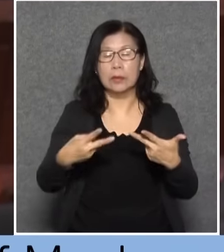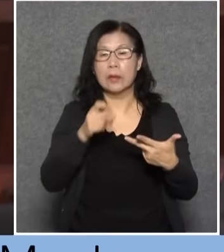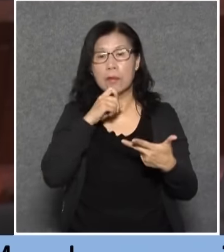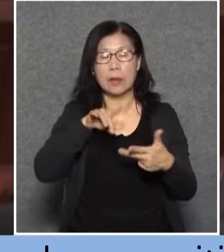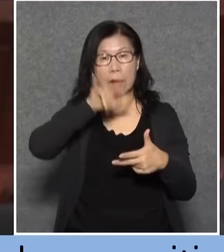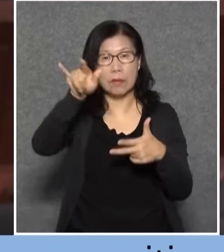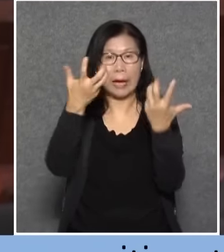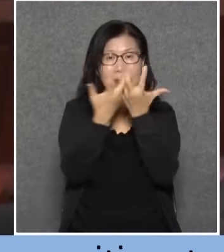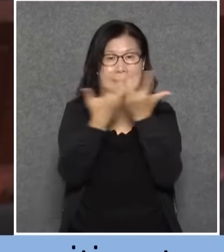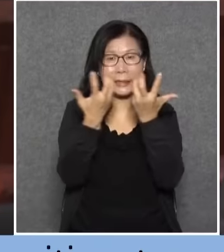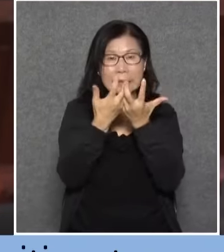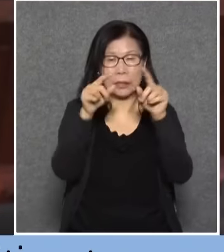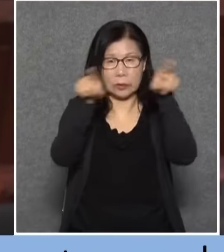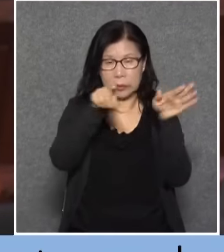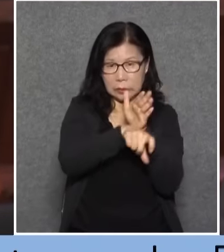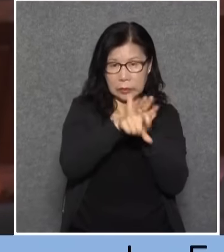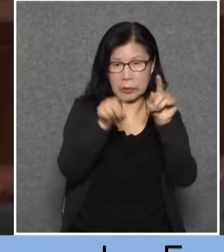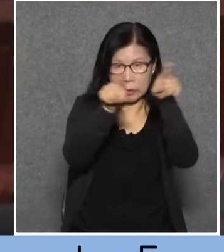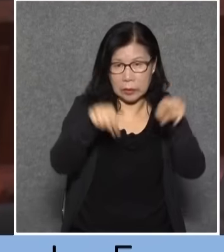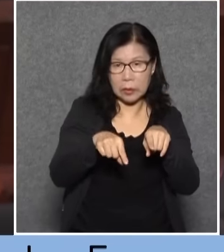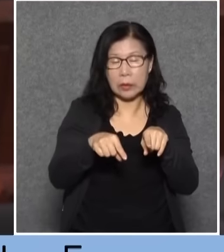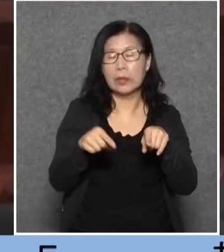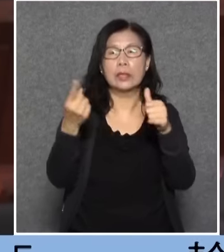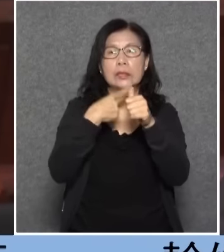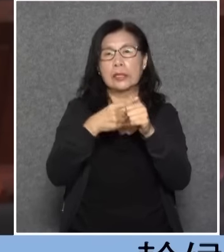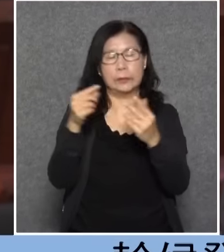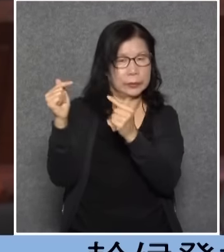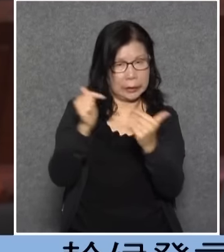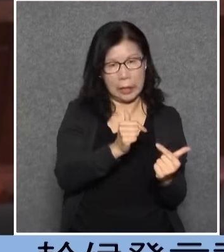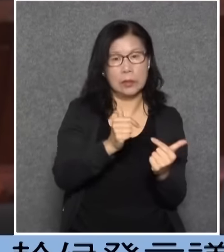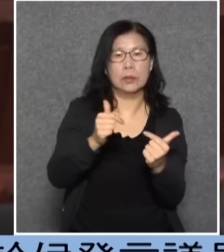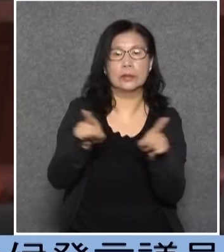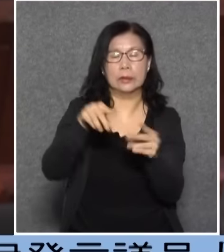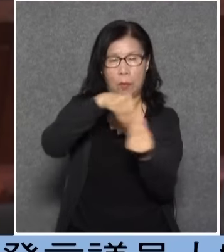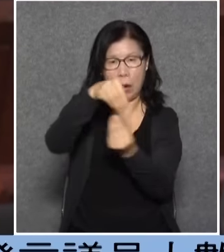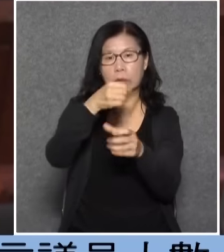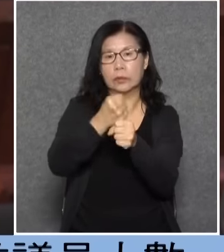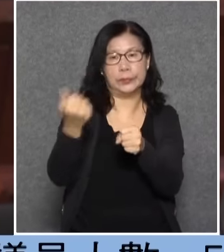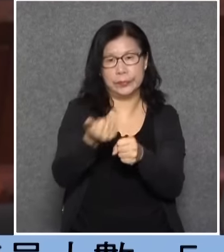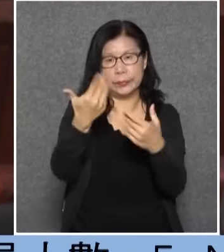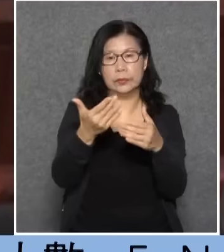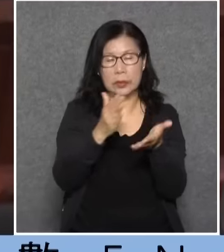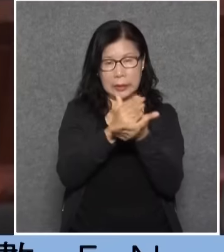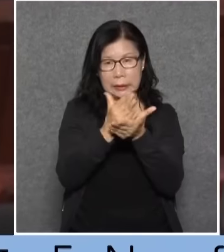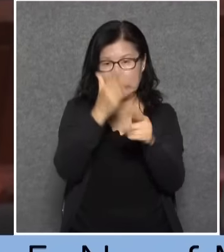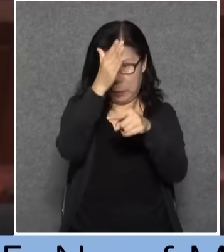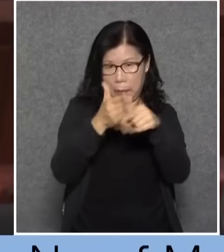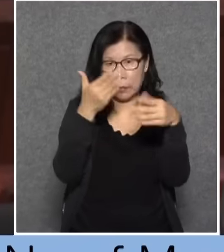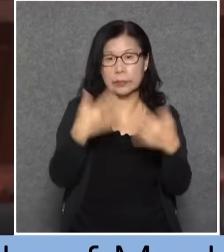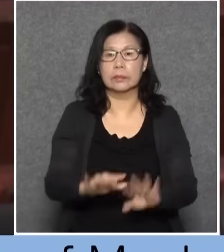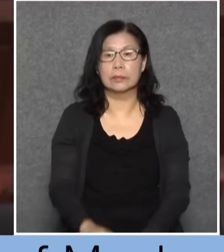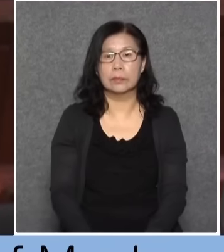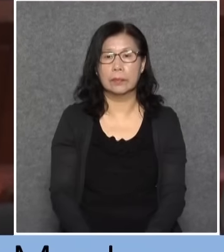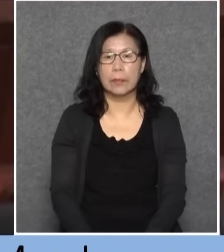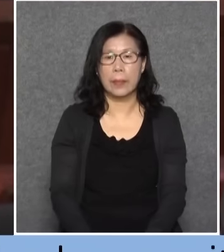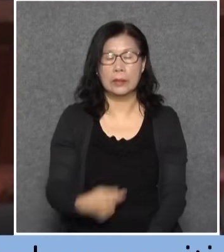數據處理器就由始至終都是如常運作的。事件是測試過程的一部分，屬已